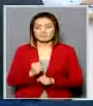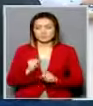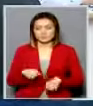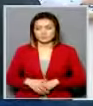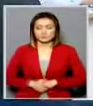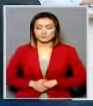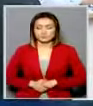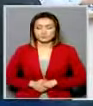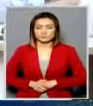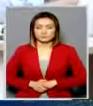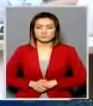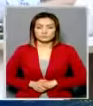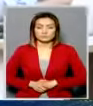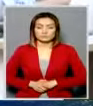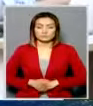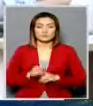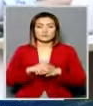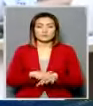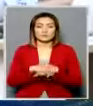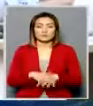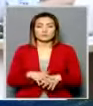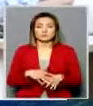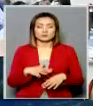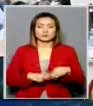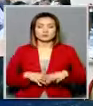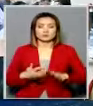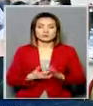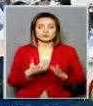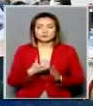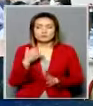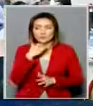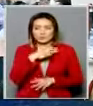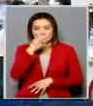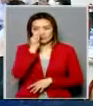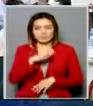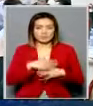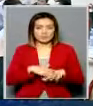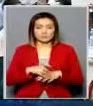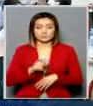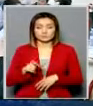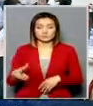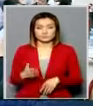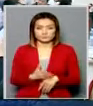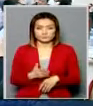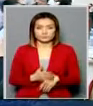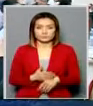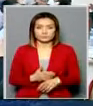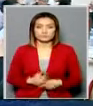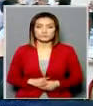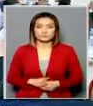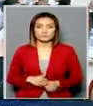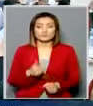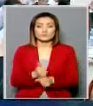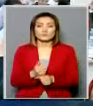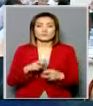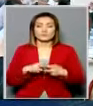шығады. Бізде математиктер жеткілікті, өте көп дарынды математиктер бар. Біздің менің ойымша ең басты